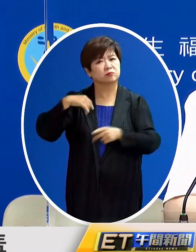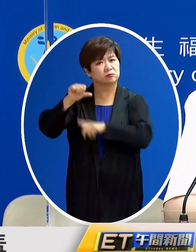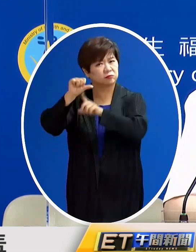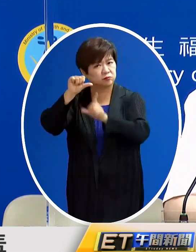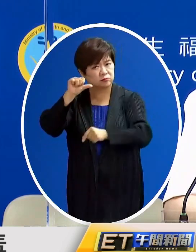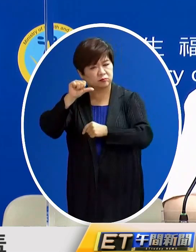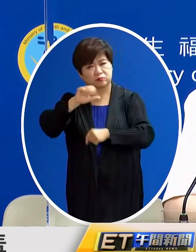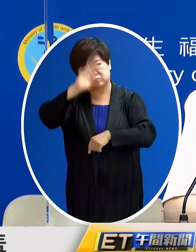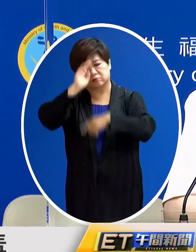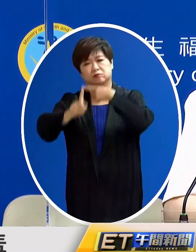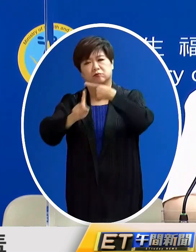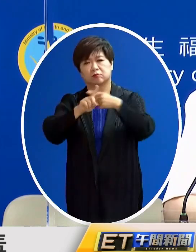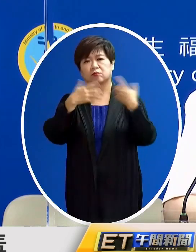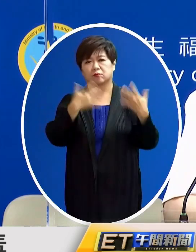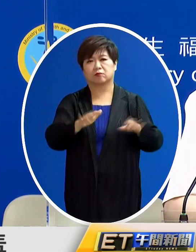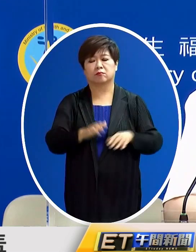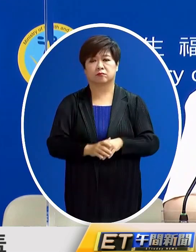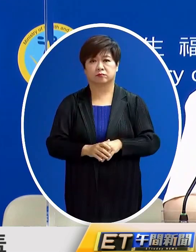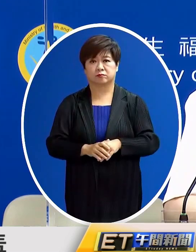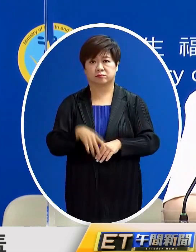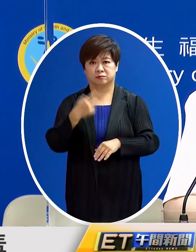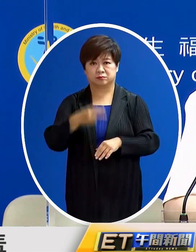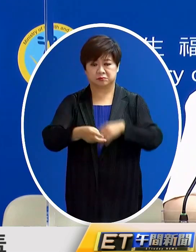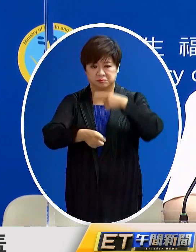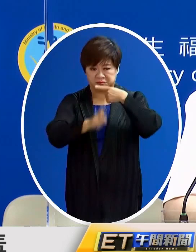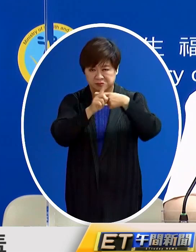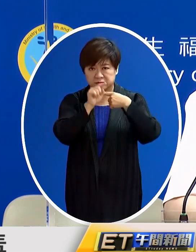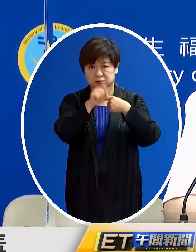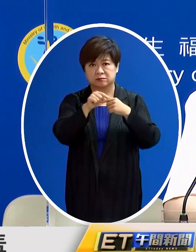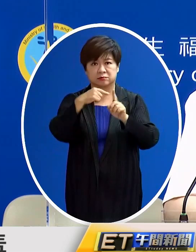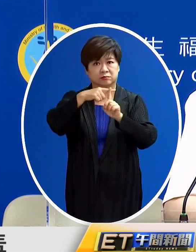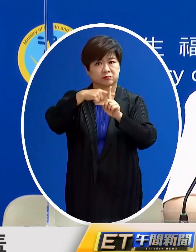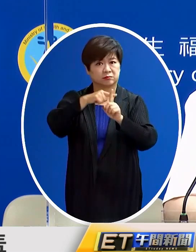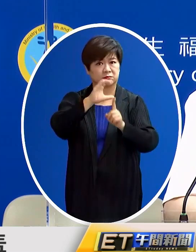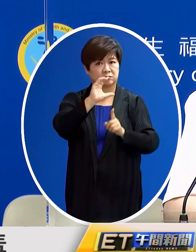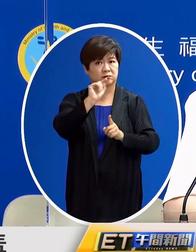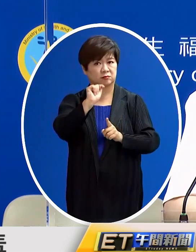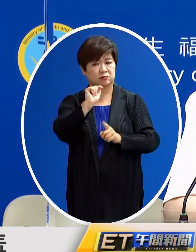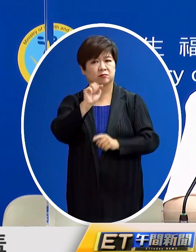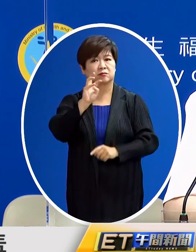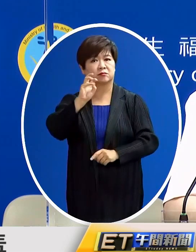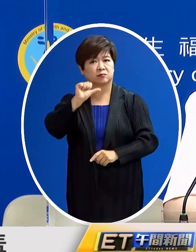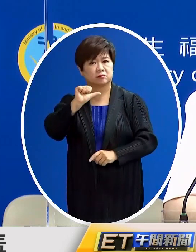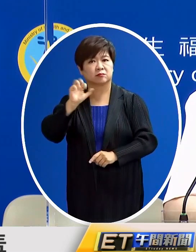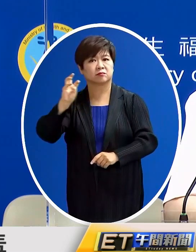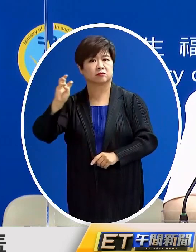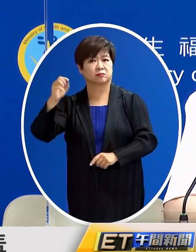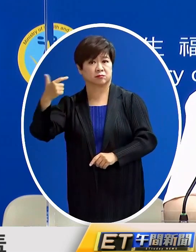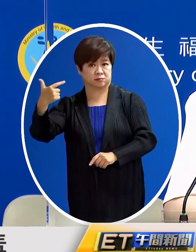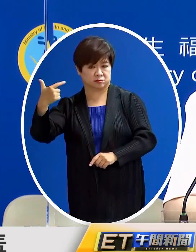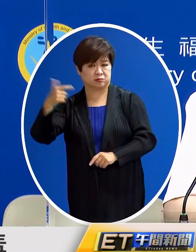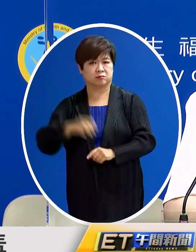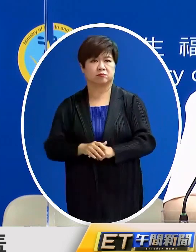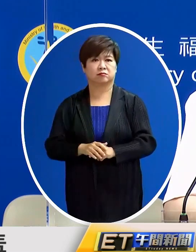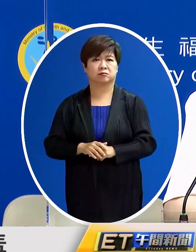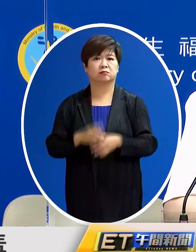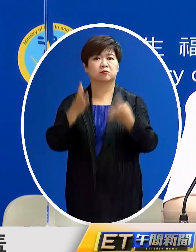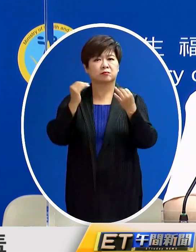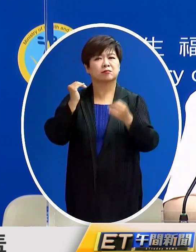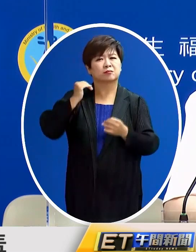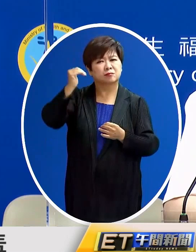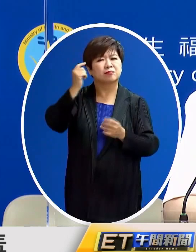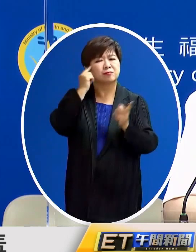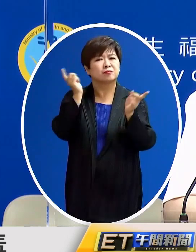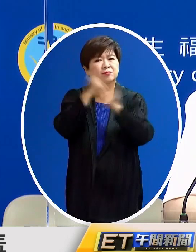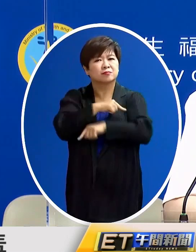5月份就已经有确诊过，那这次验出来的 CT 值是分别是35跟36，都是蛮高的哈，所以